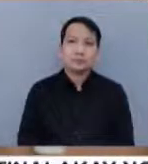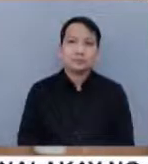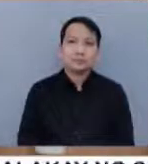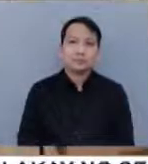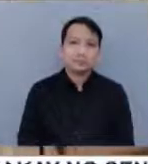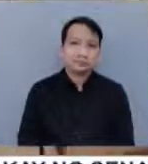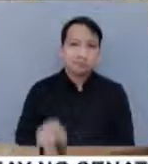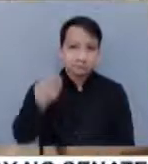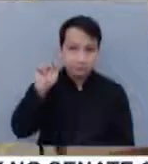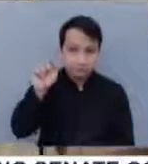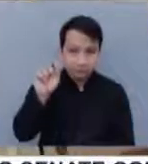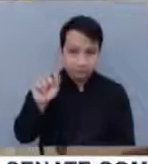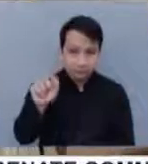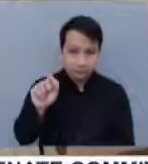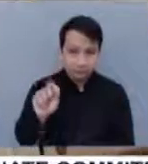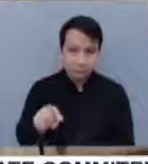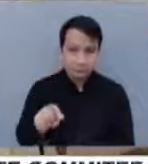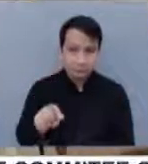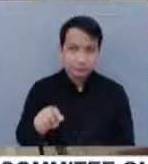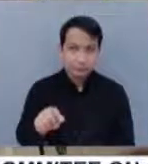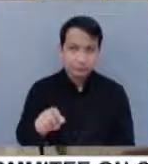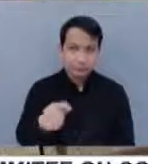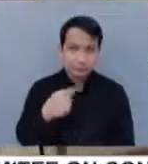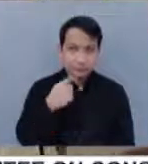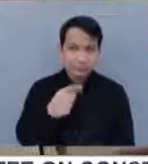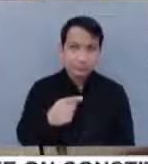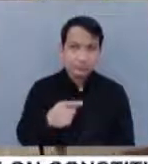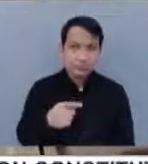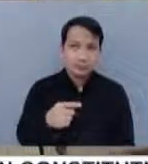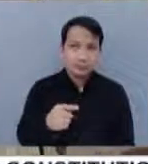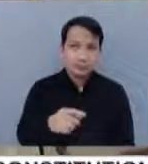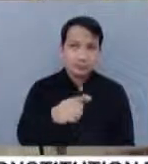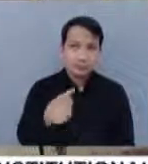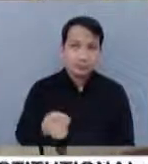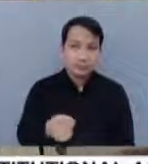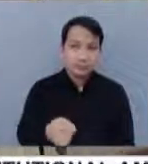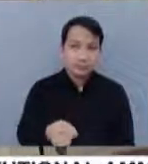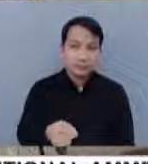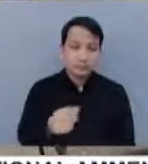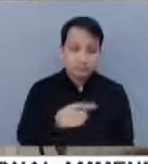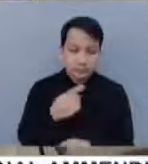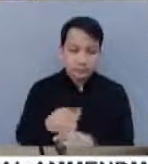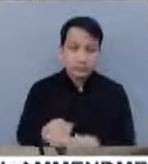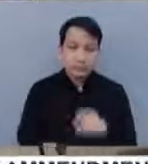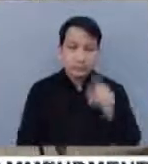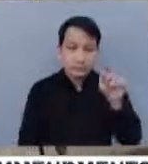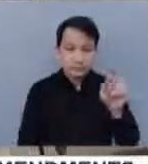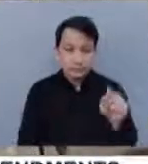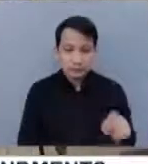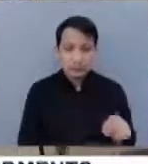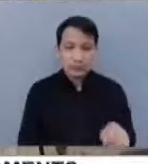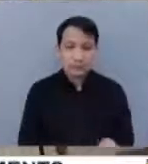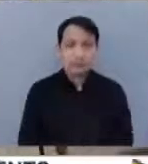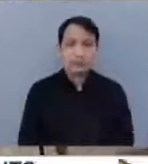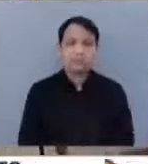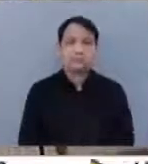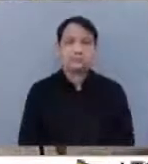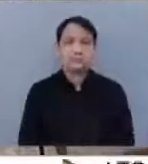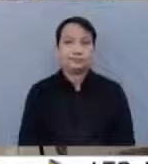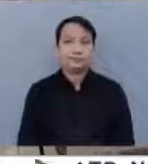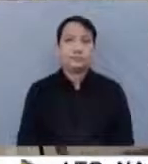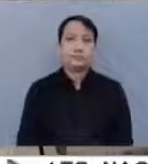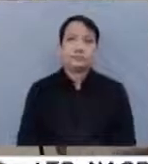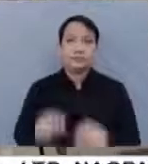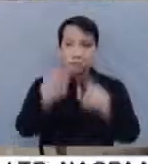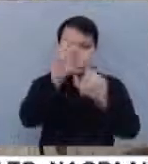journaling. Ang ginagawa sa daily journaling or daily bullet journaling, parang sa araw na to, kunwari, susulat mo lang Monday,